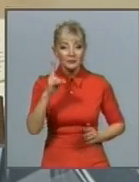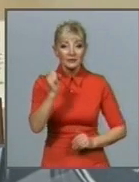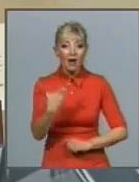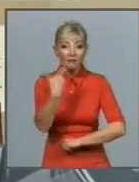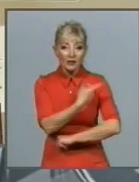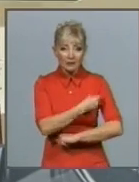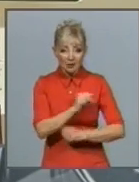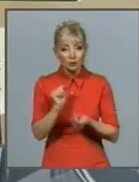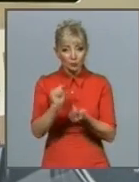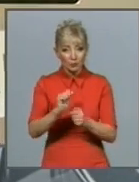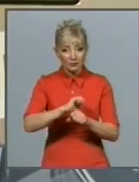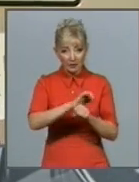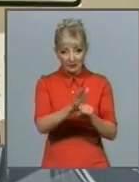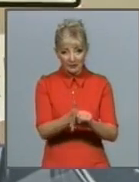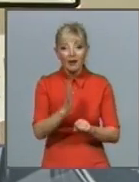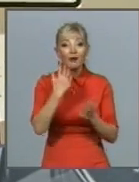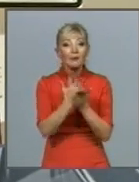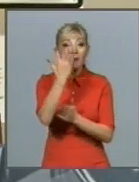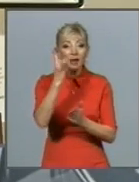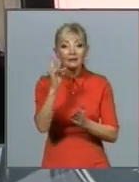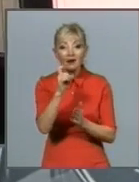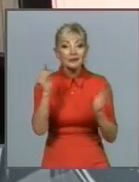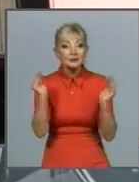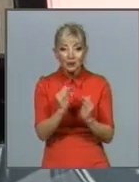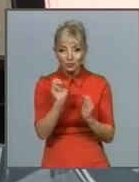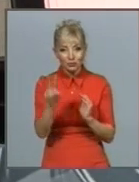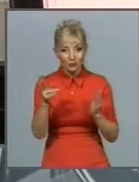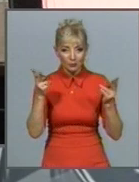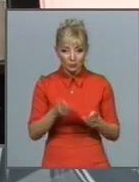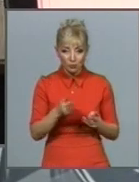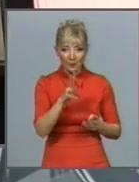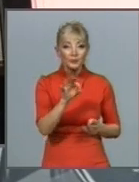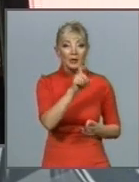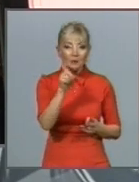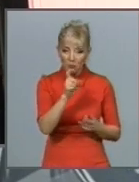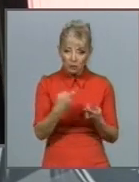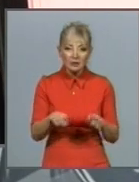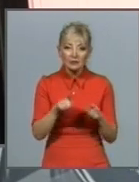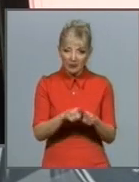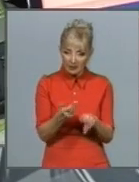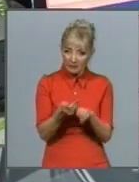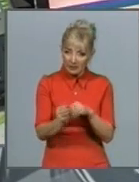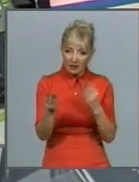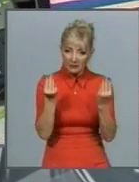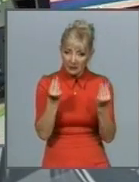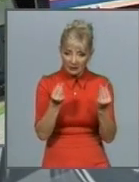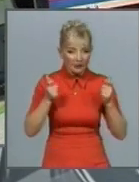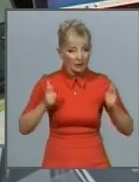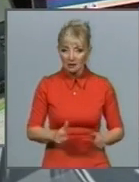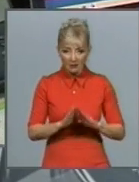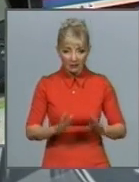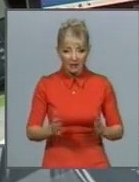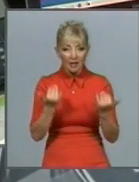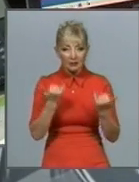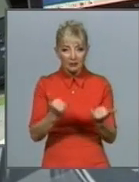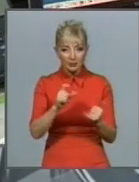проти коронавірусу взагалі в 5 разів менше, ніж потрібно. У МОЗ такими видатками на медицину не погоджуються. Тепер слово